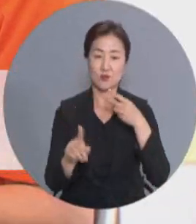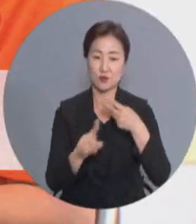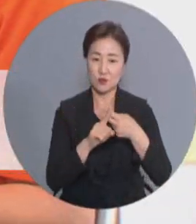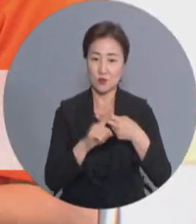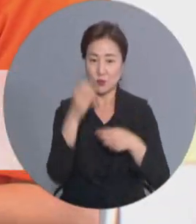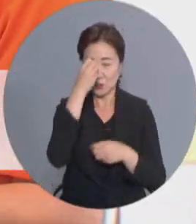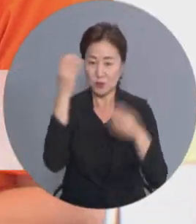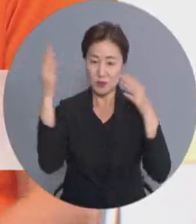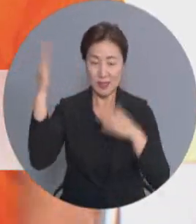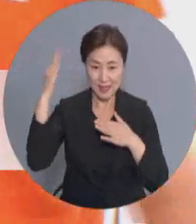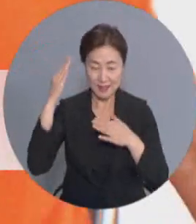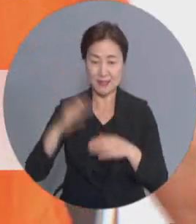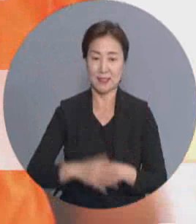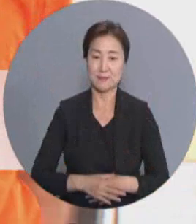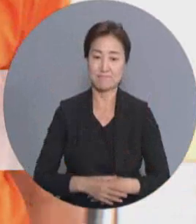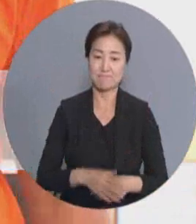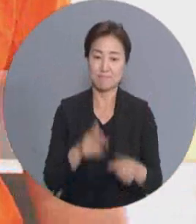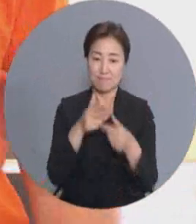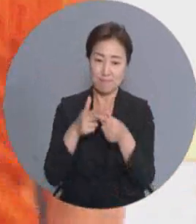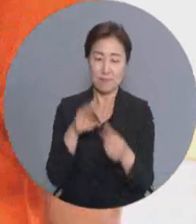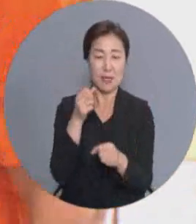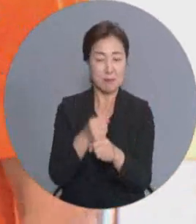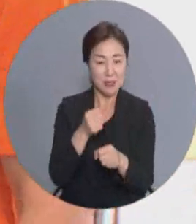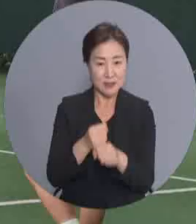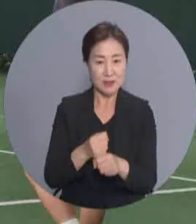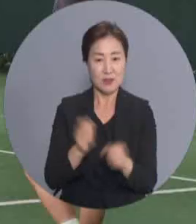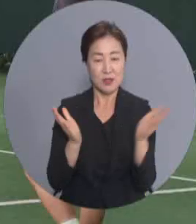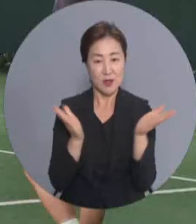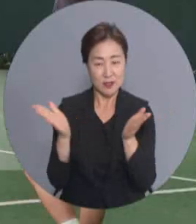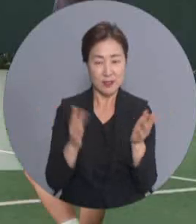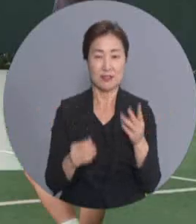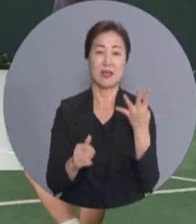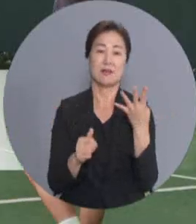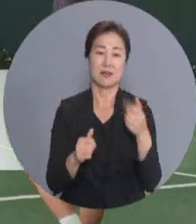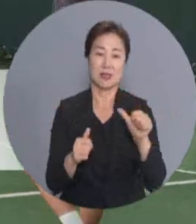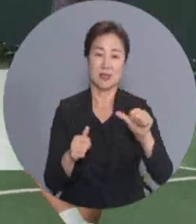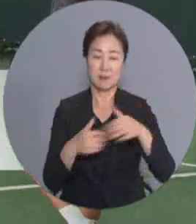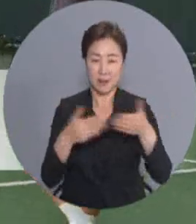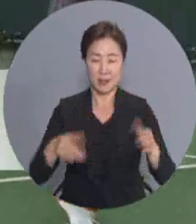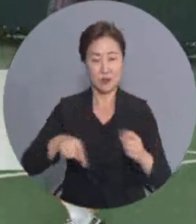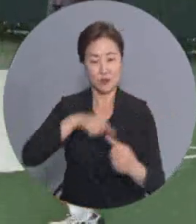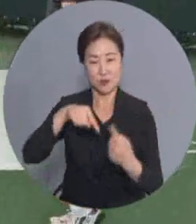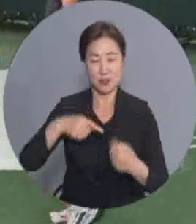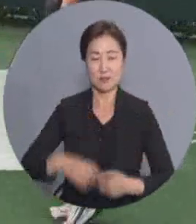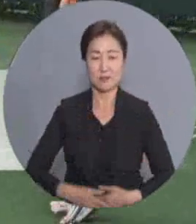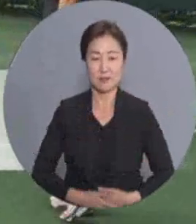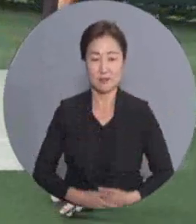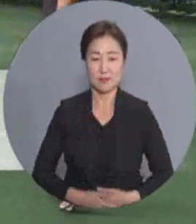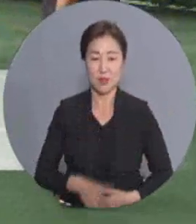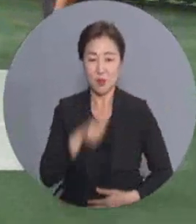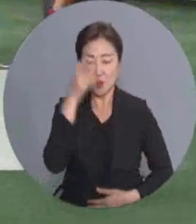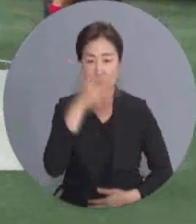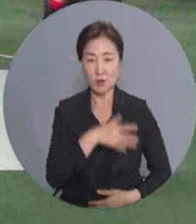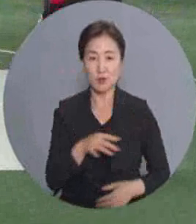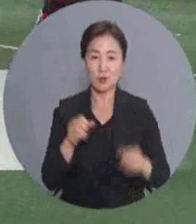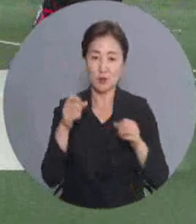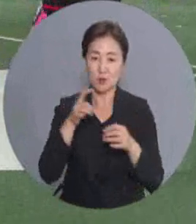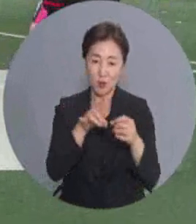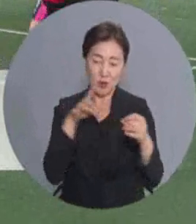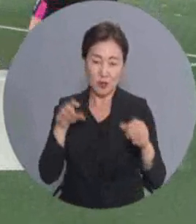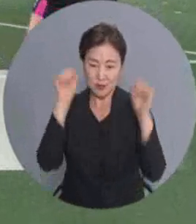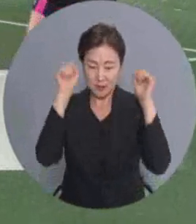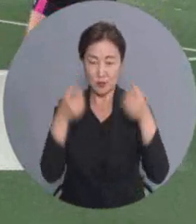영상 제작과 연기 등 다섯 개 반이 운영됩니다 여수시 체육회와 통영시 체육회가 지난 23일 영호남